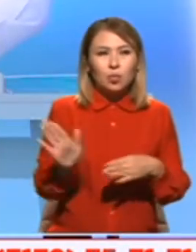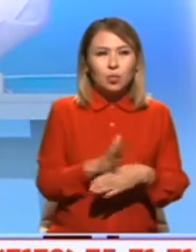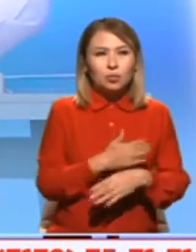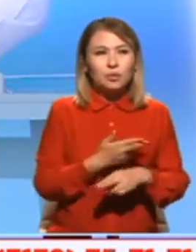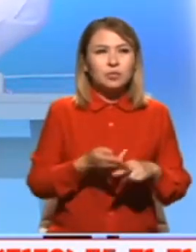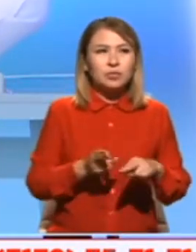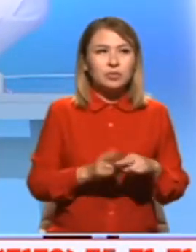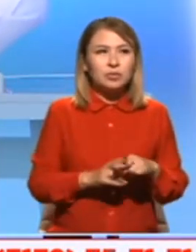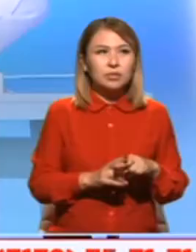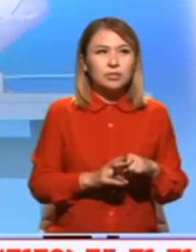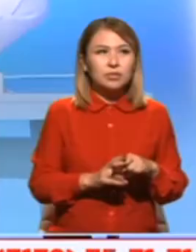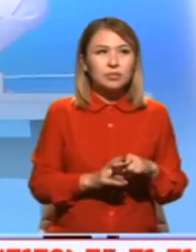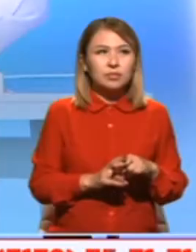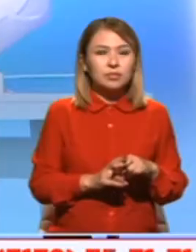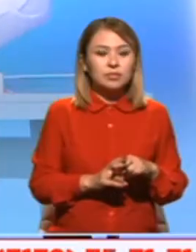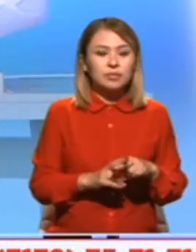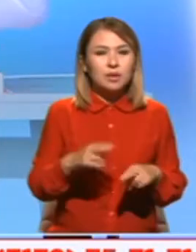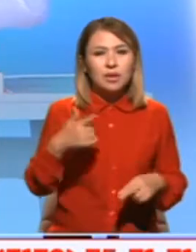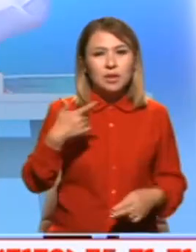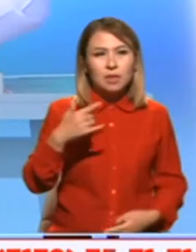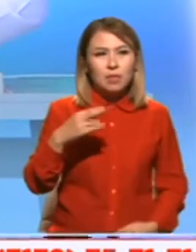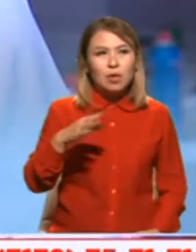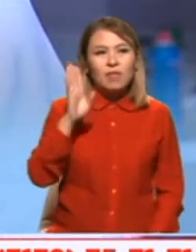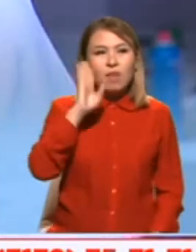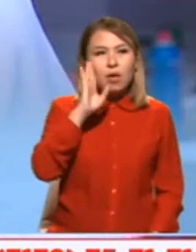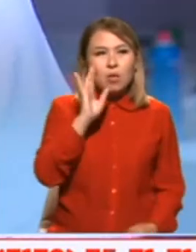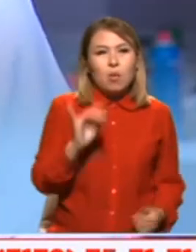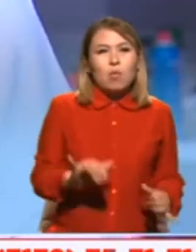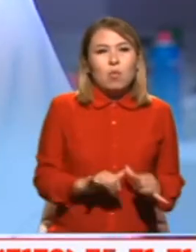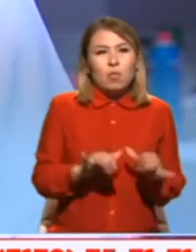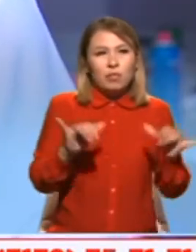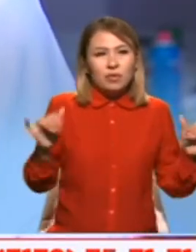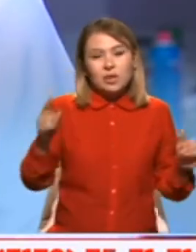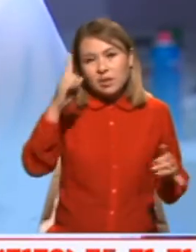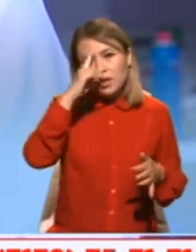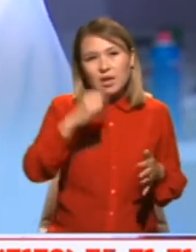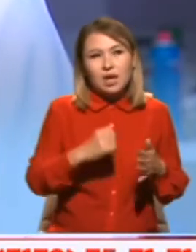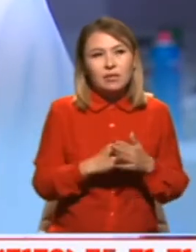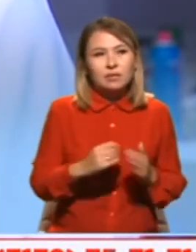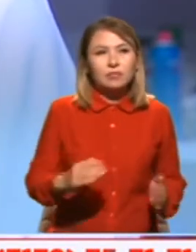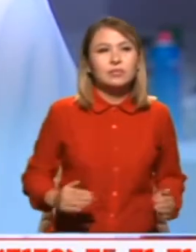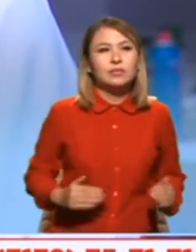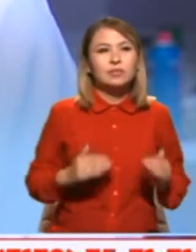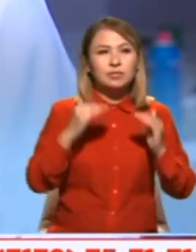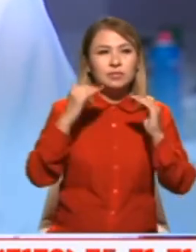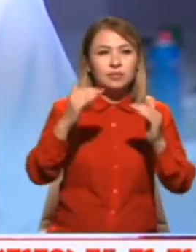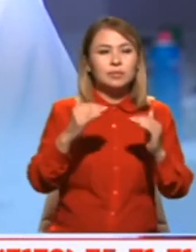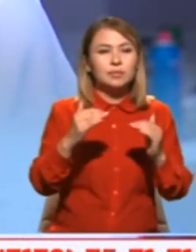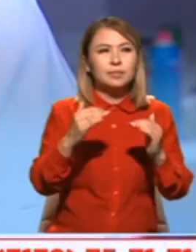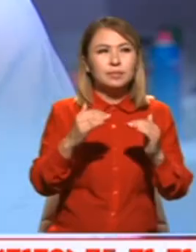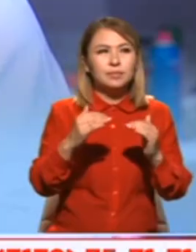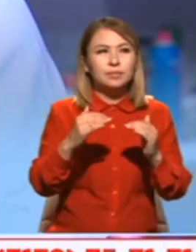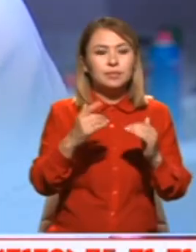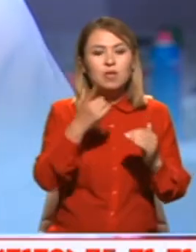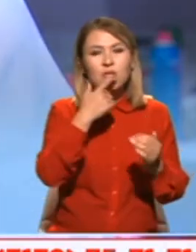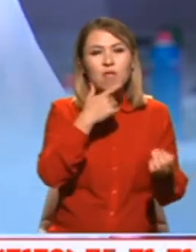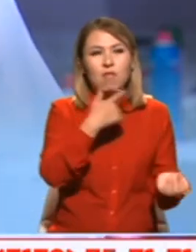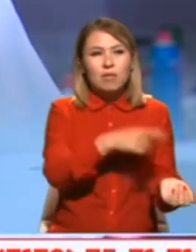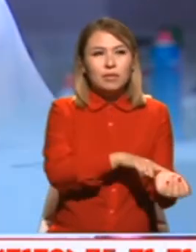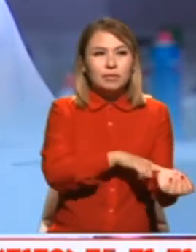бар гипергидратация кетіп қалады адам организмінде. Су көбейеді, қан қысымы жоғарылайды, кризге де алып келуі мүмкін. Және қан